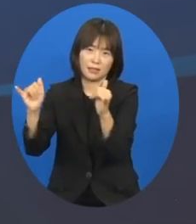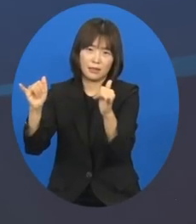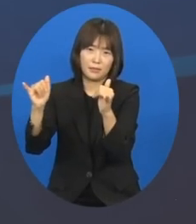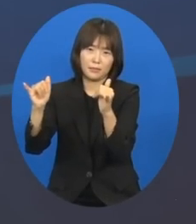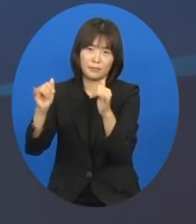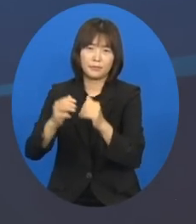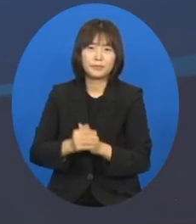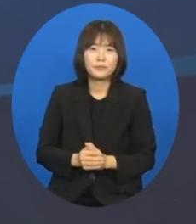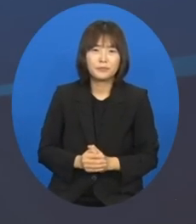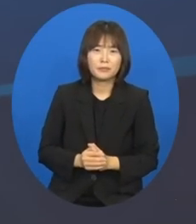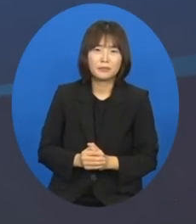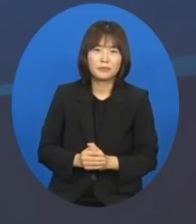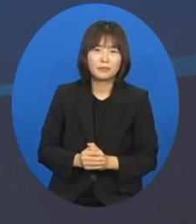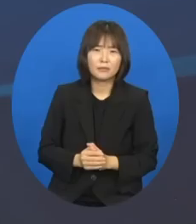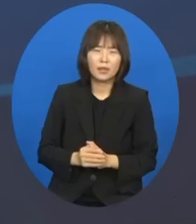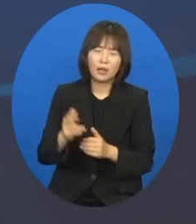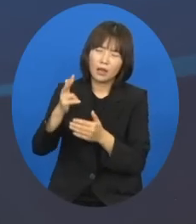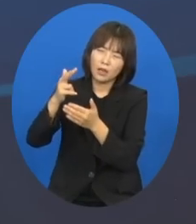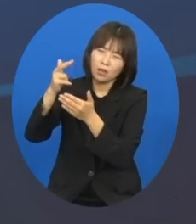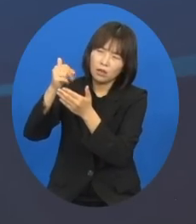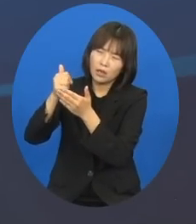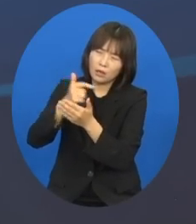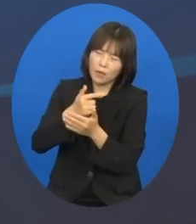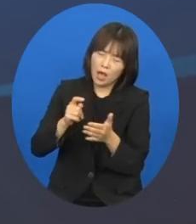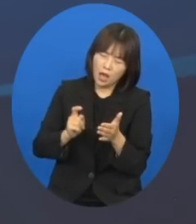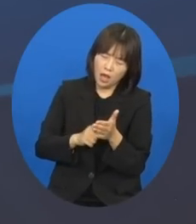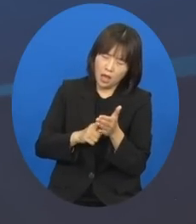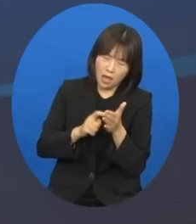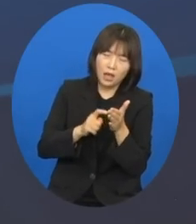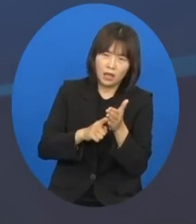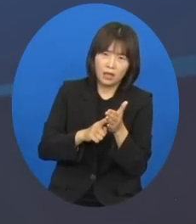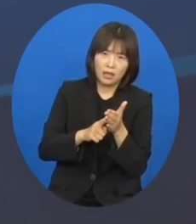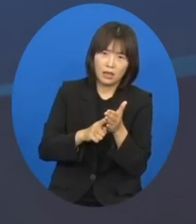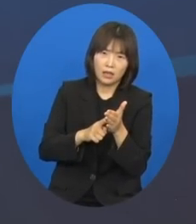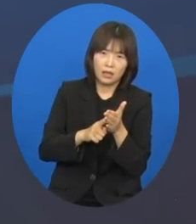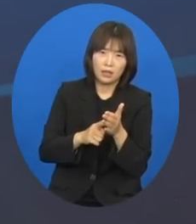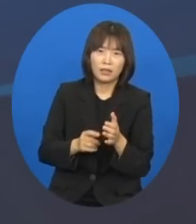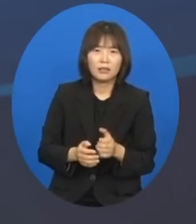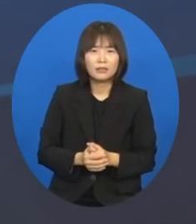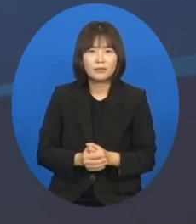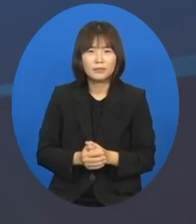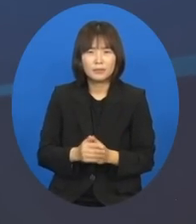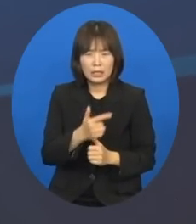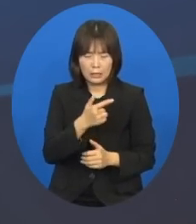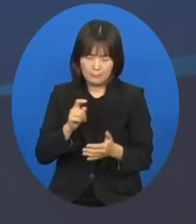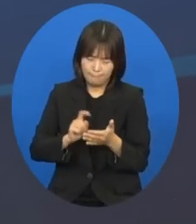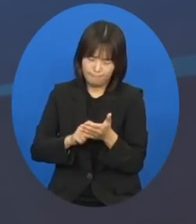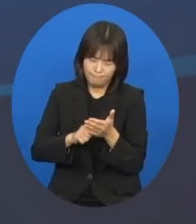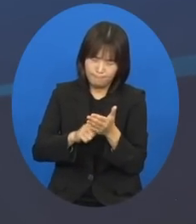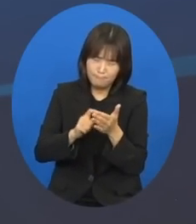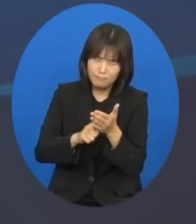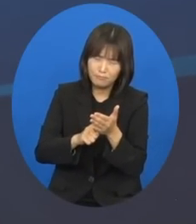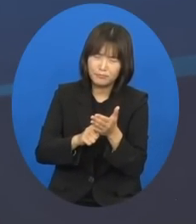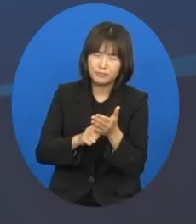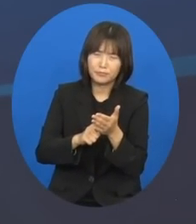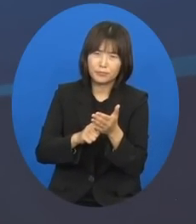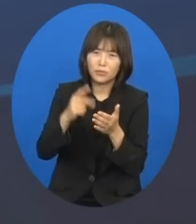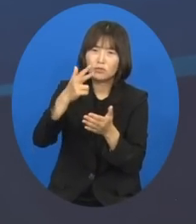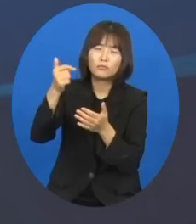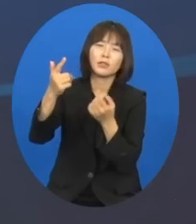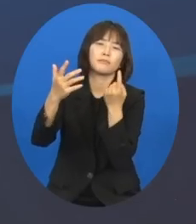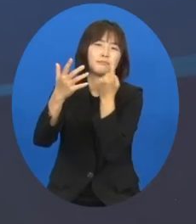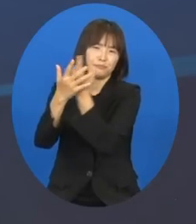주님 너무 급한 일을 만났습니다 너무 급해서 그래요